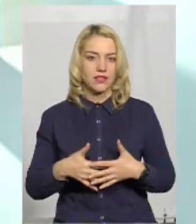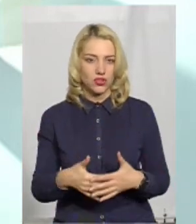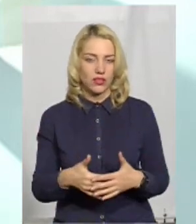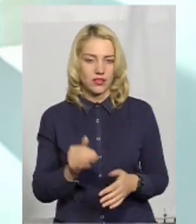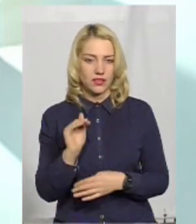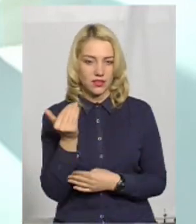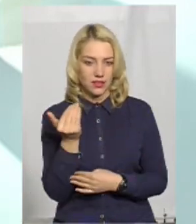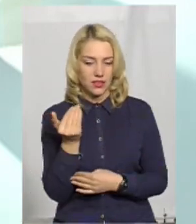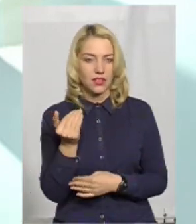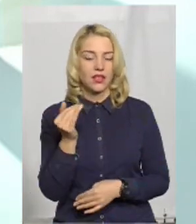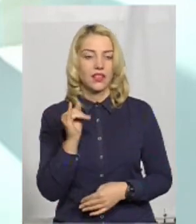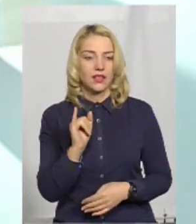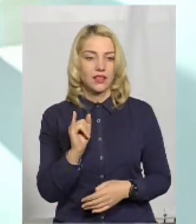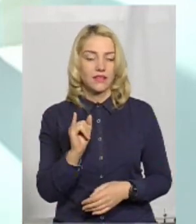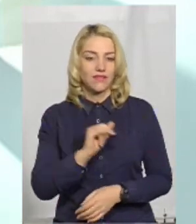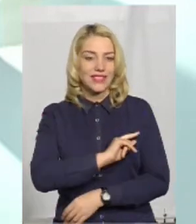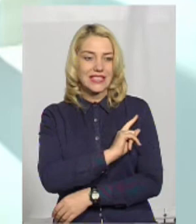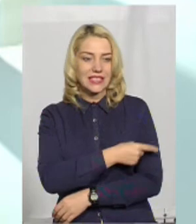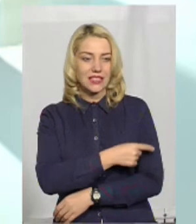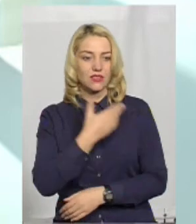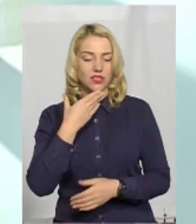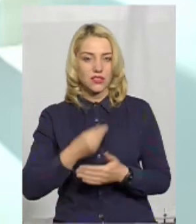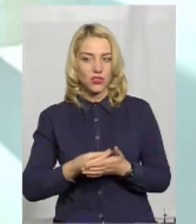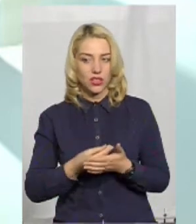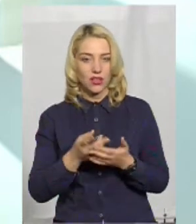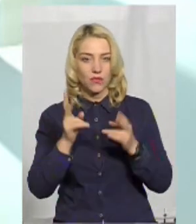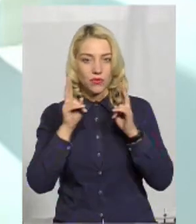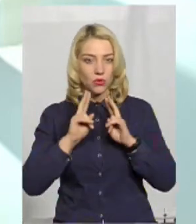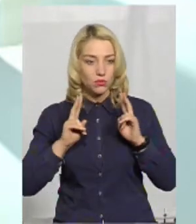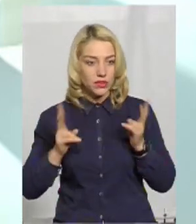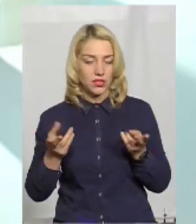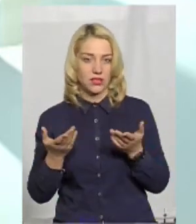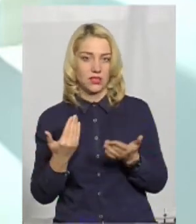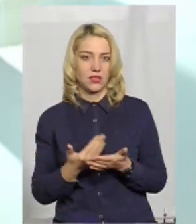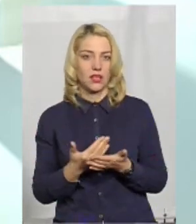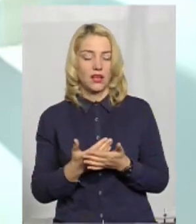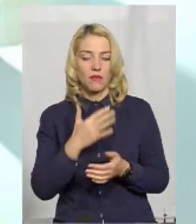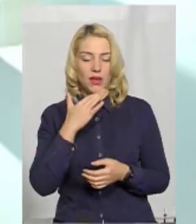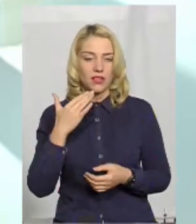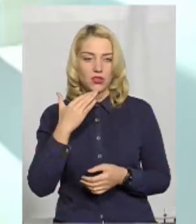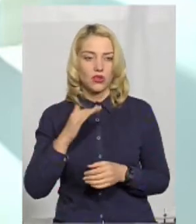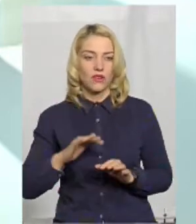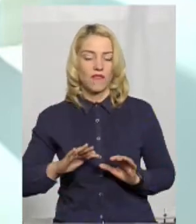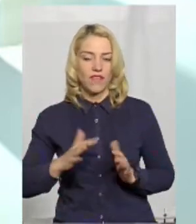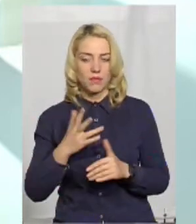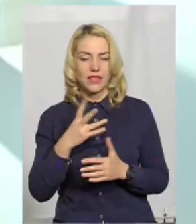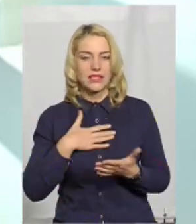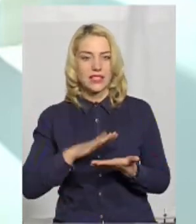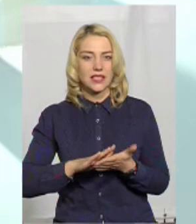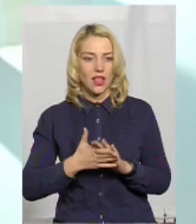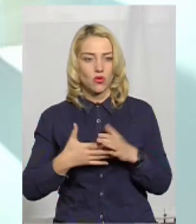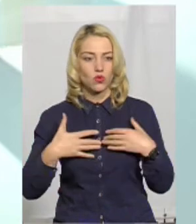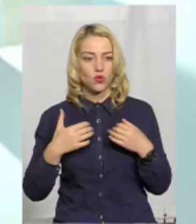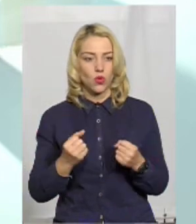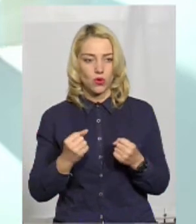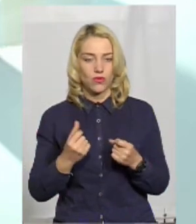дитини. В силу своєї необізнаності, в багатьох випадках, за станом здоров'я, оскільки